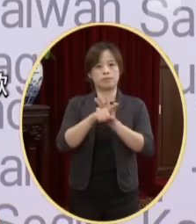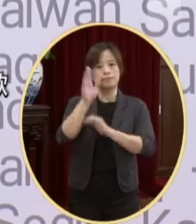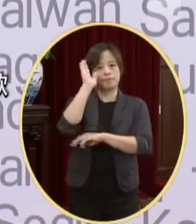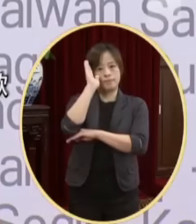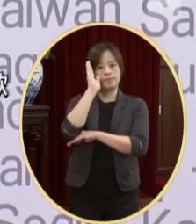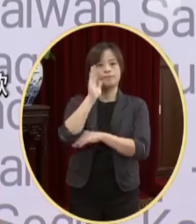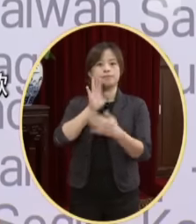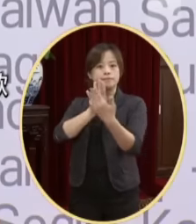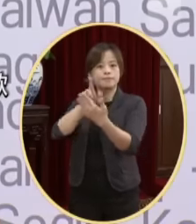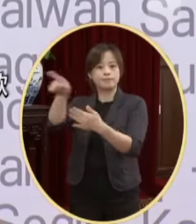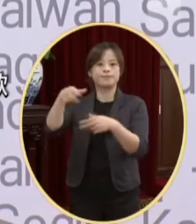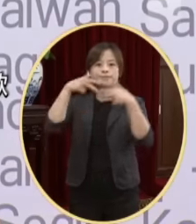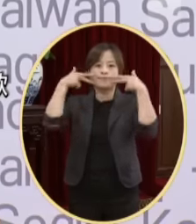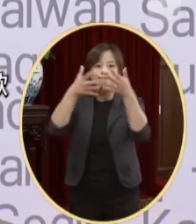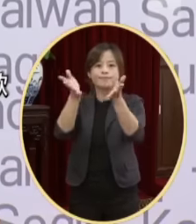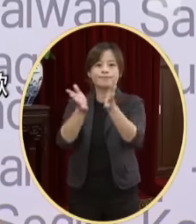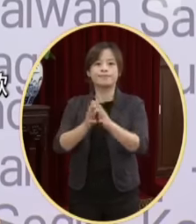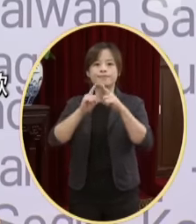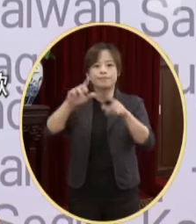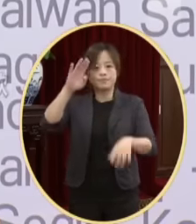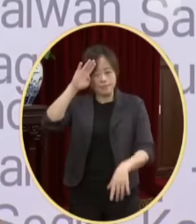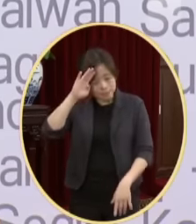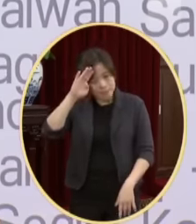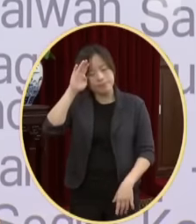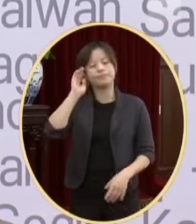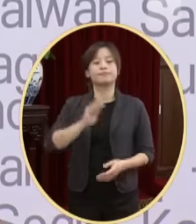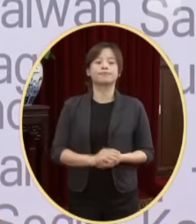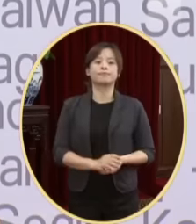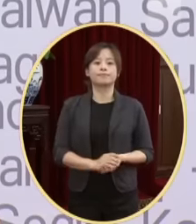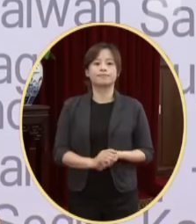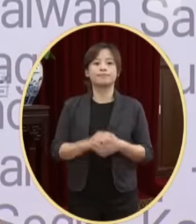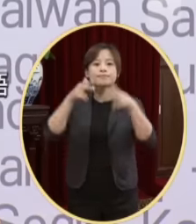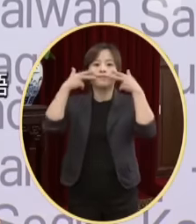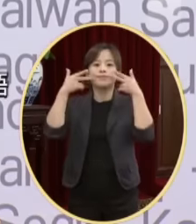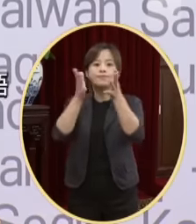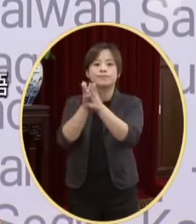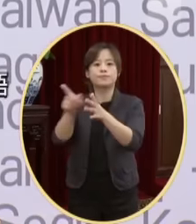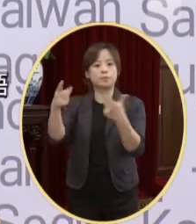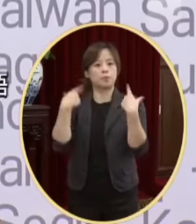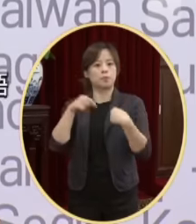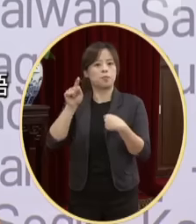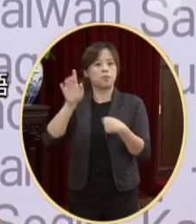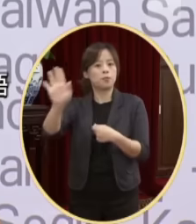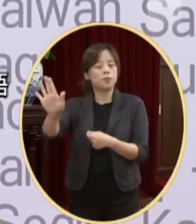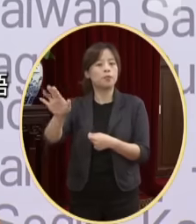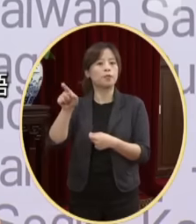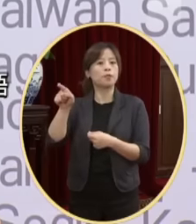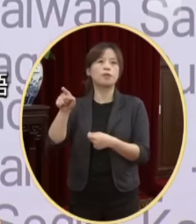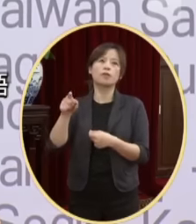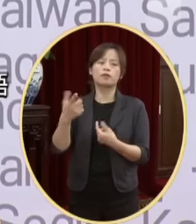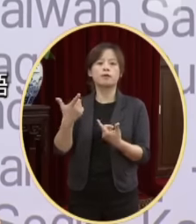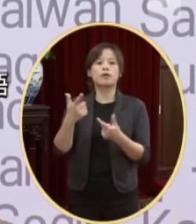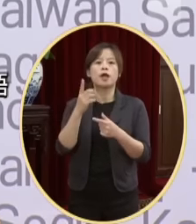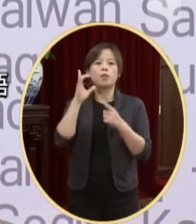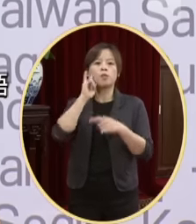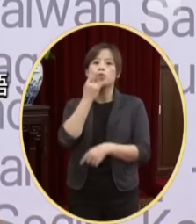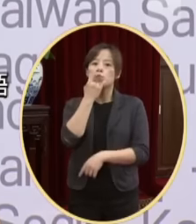府向原住民族道歉。原住民族本来有他们的母